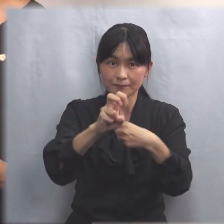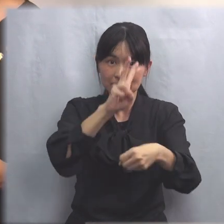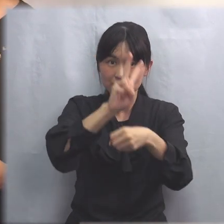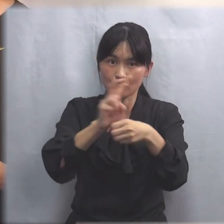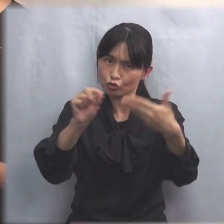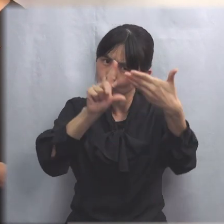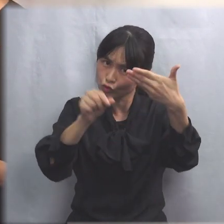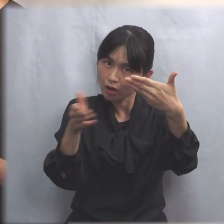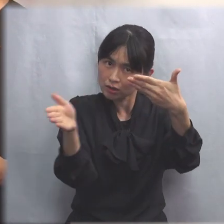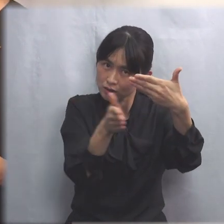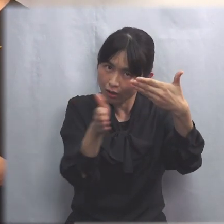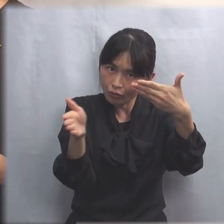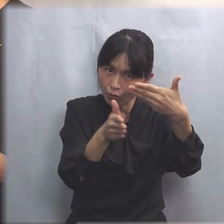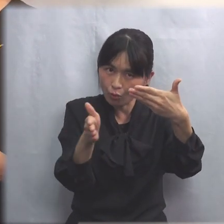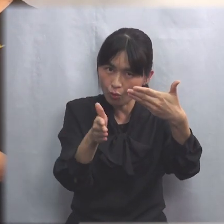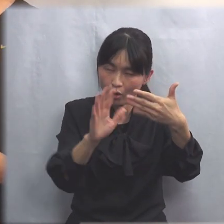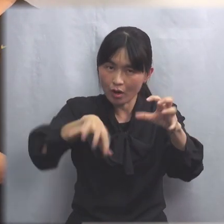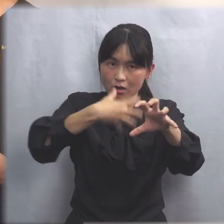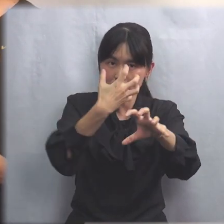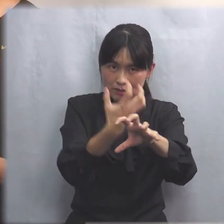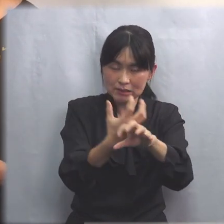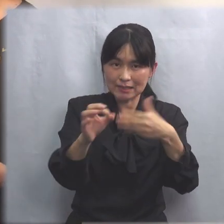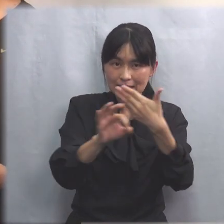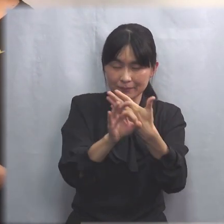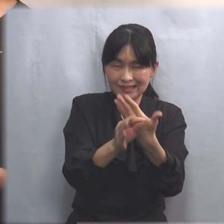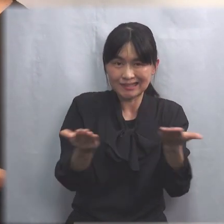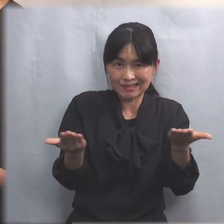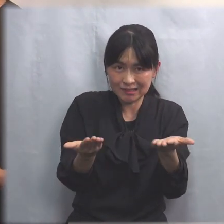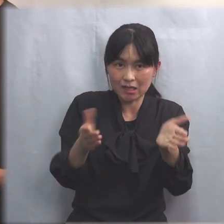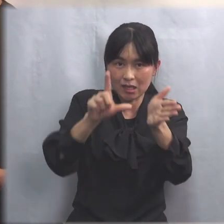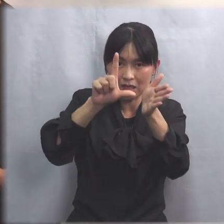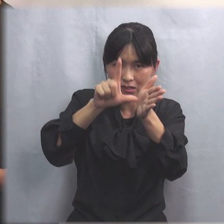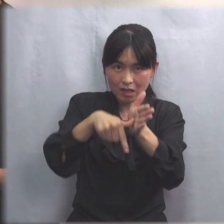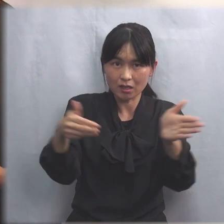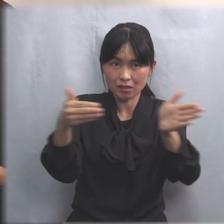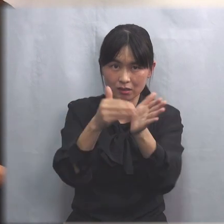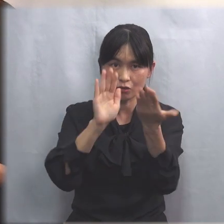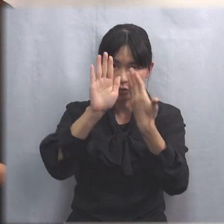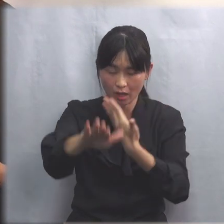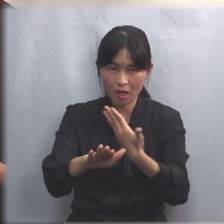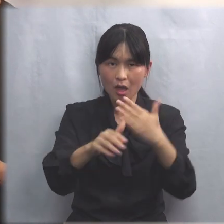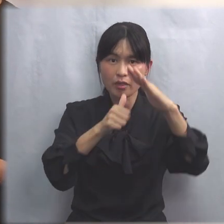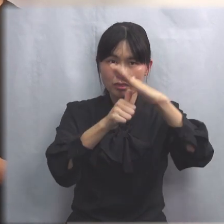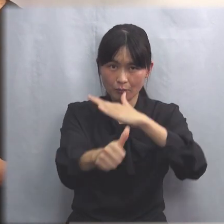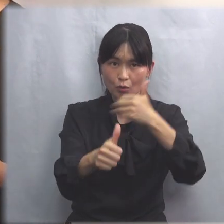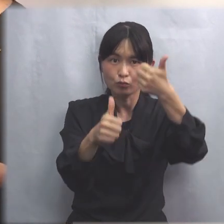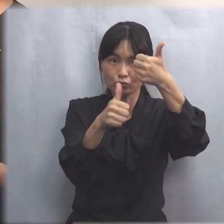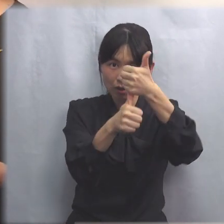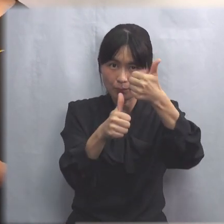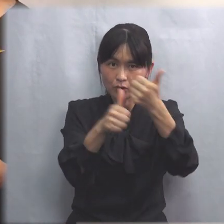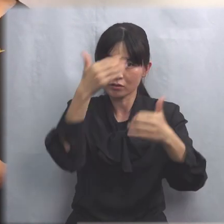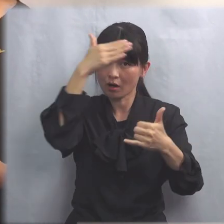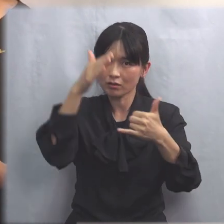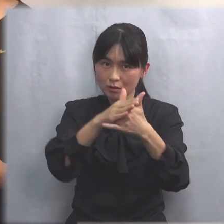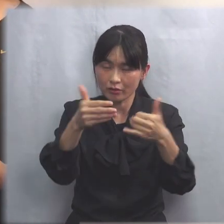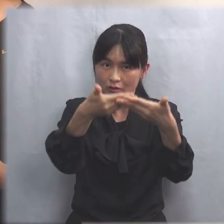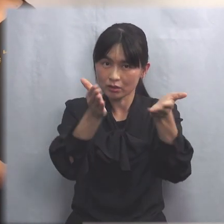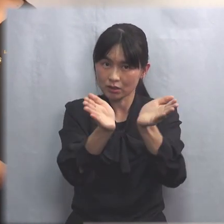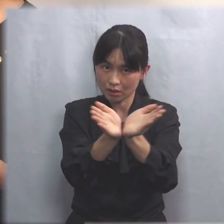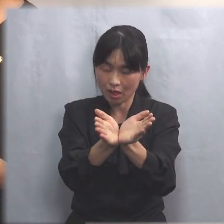2020년 9월 중 혁신위원회 임기가 끝난 직후입니다. 대표와 부대표, 그리고